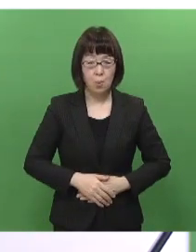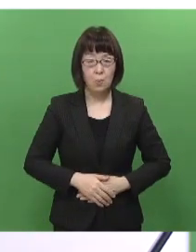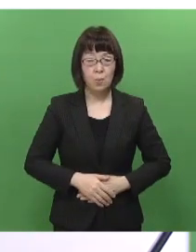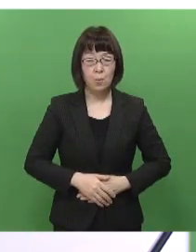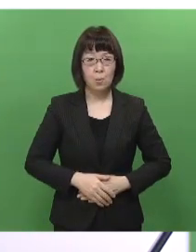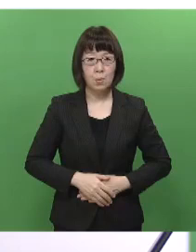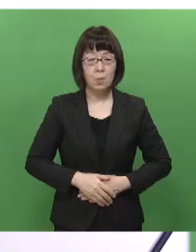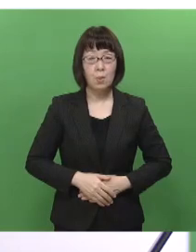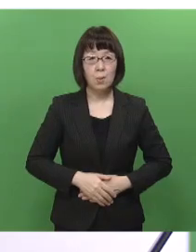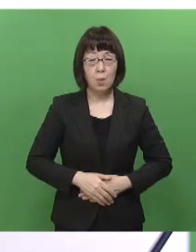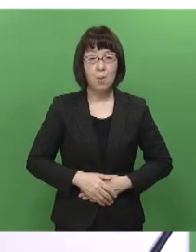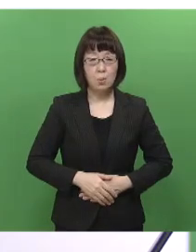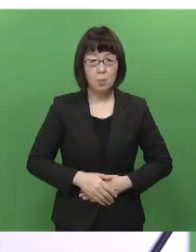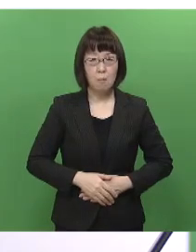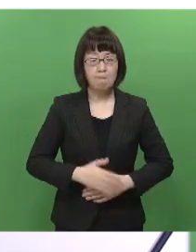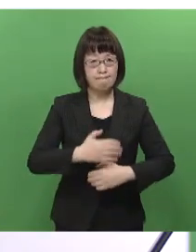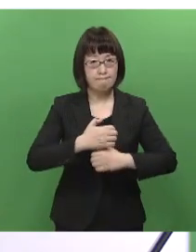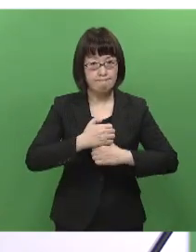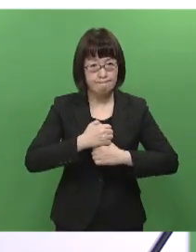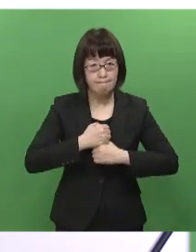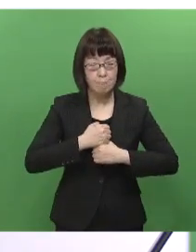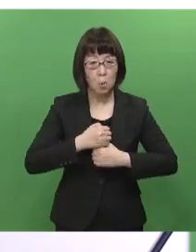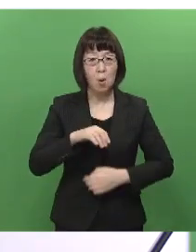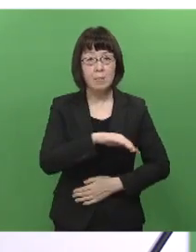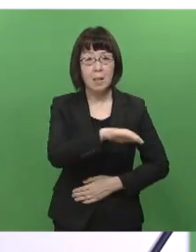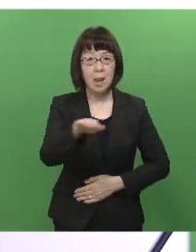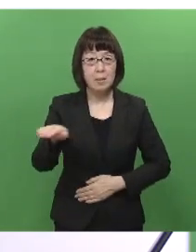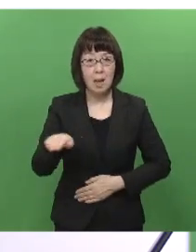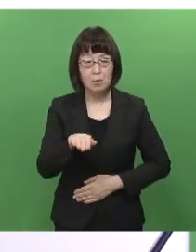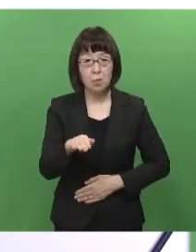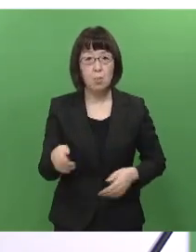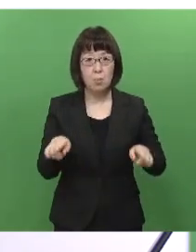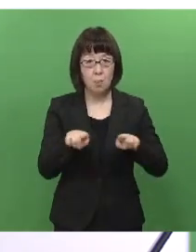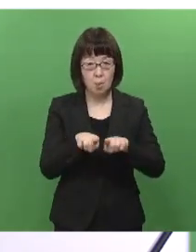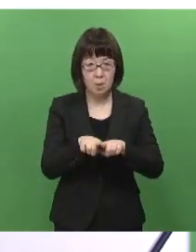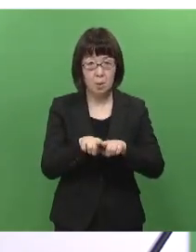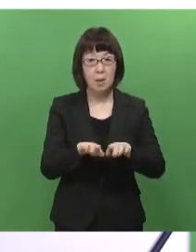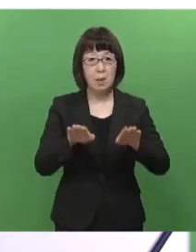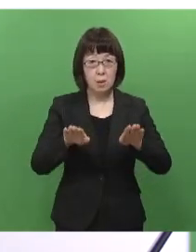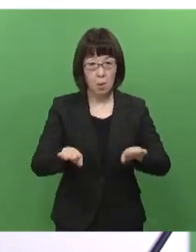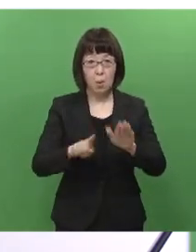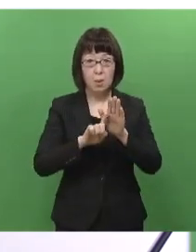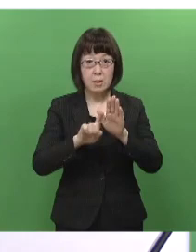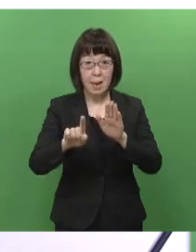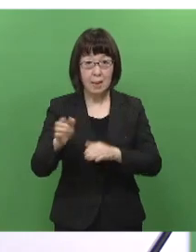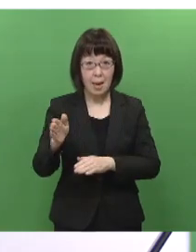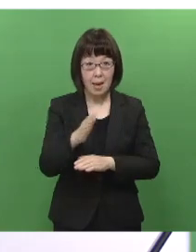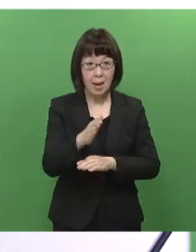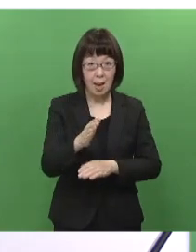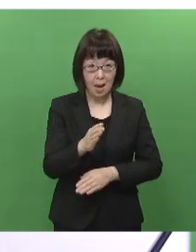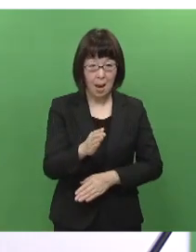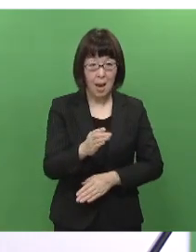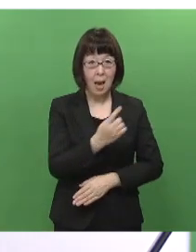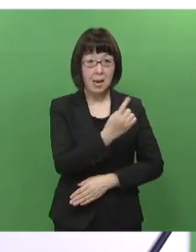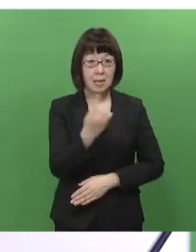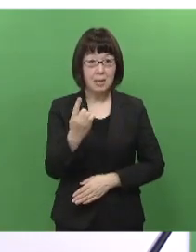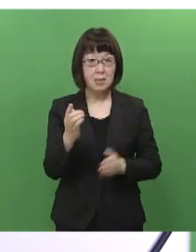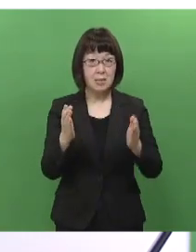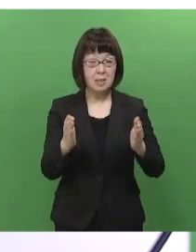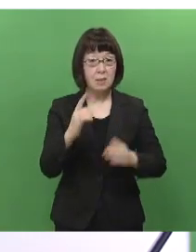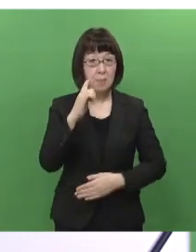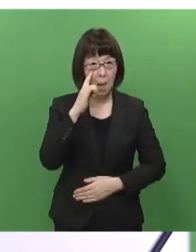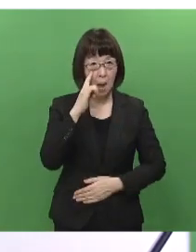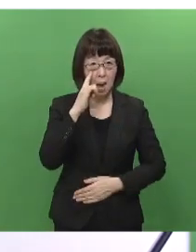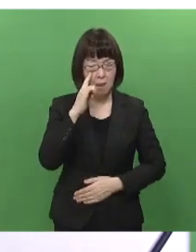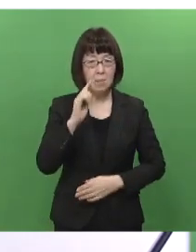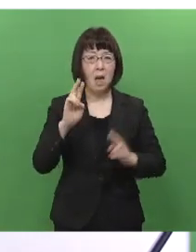この意識をですね、皆さんと共有しながら、今日1日目でテレワークがというか、出勤者が減ってないです